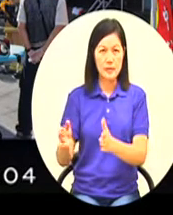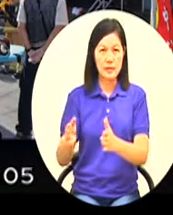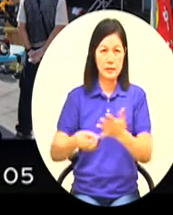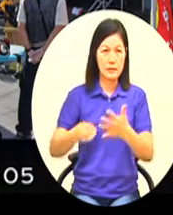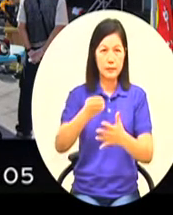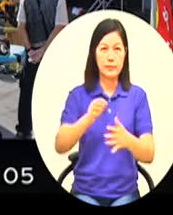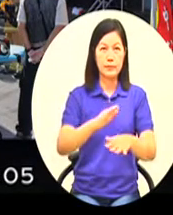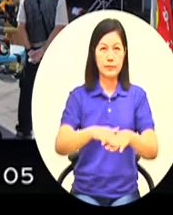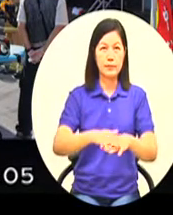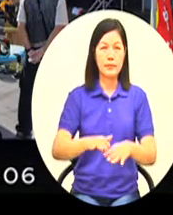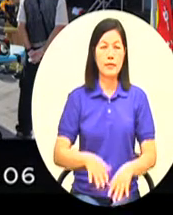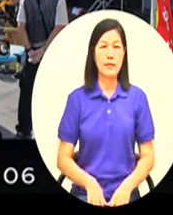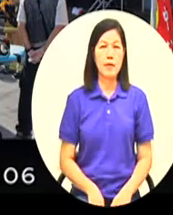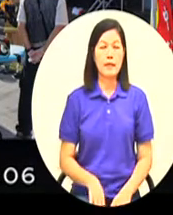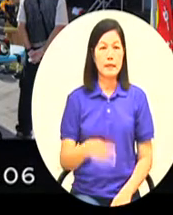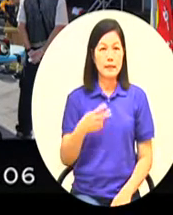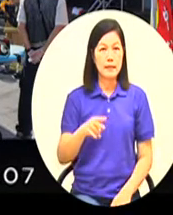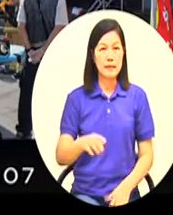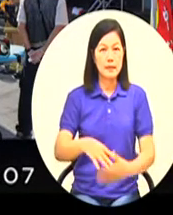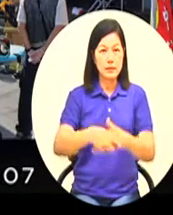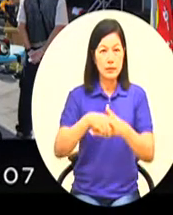管救灾水源